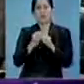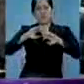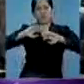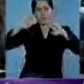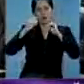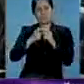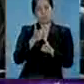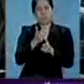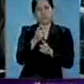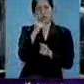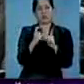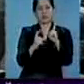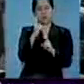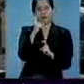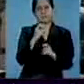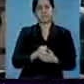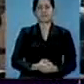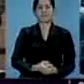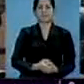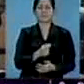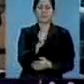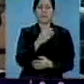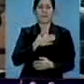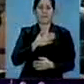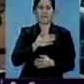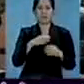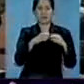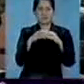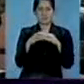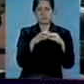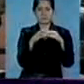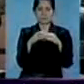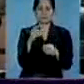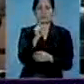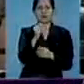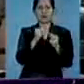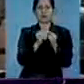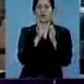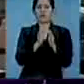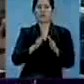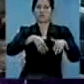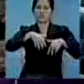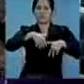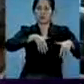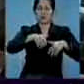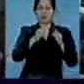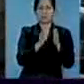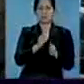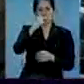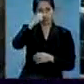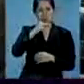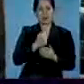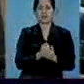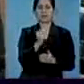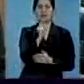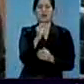มเรียนกับท่านประธานว่าพวกผมเองนั้นเป็นประชาชนข้อหาที่เจ็บปวดม